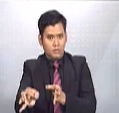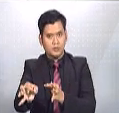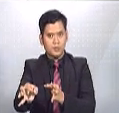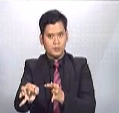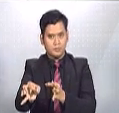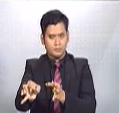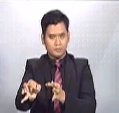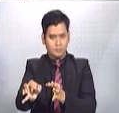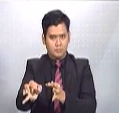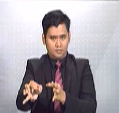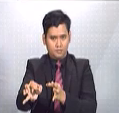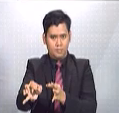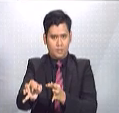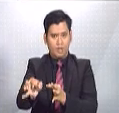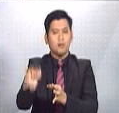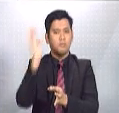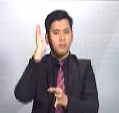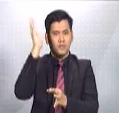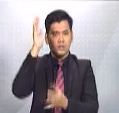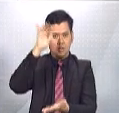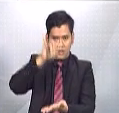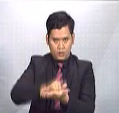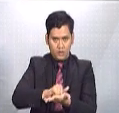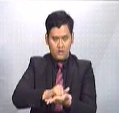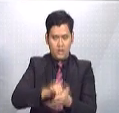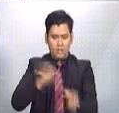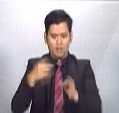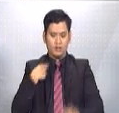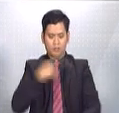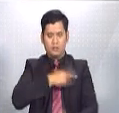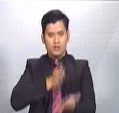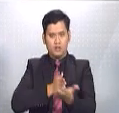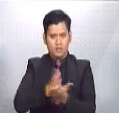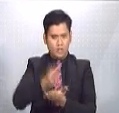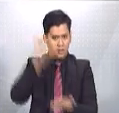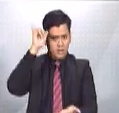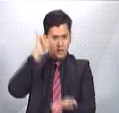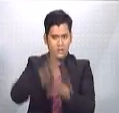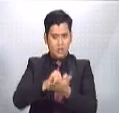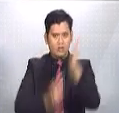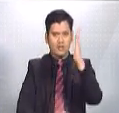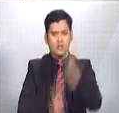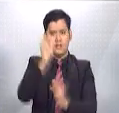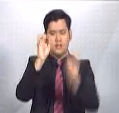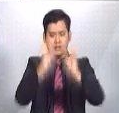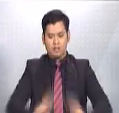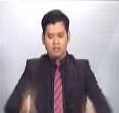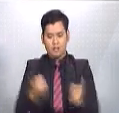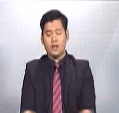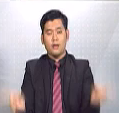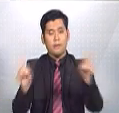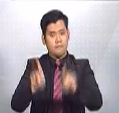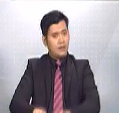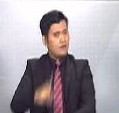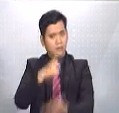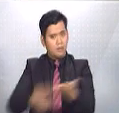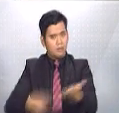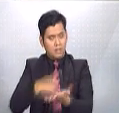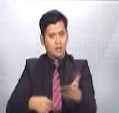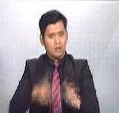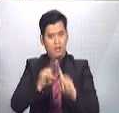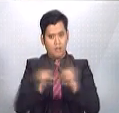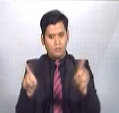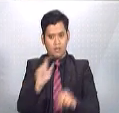WCIT. Kerana kalau kami teruskan, walaupun mungkin keyakinannya tinggi bahawa tidak akan berlaku apa-apa, tapi namun